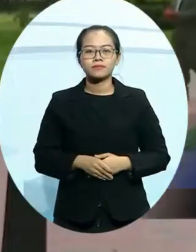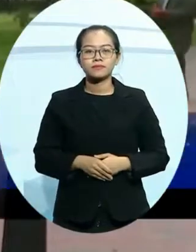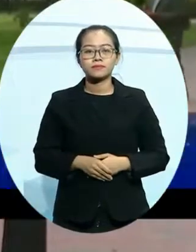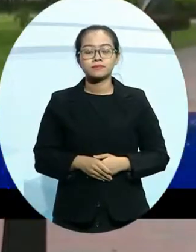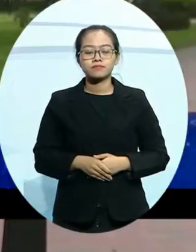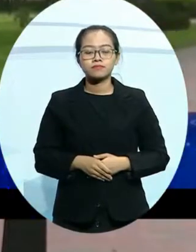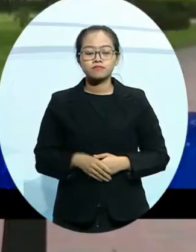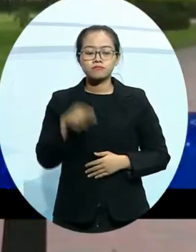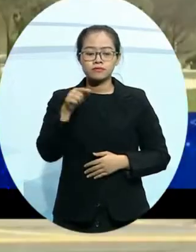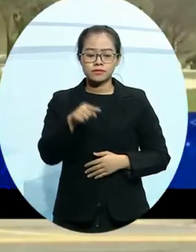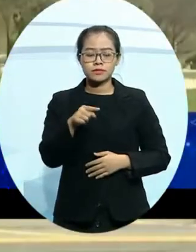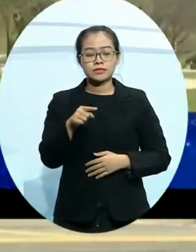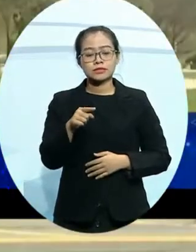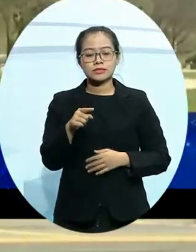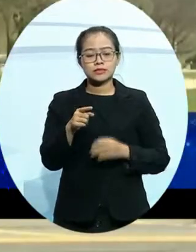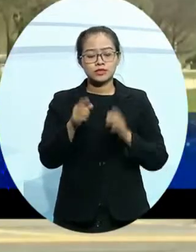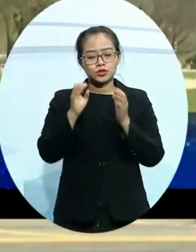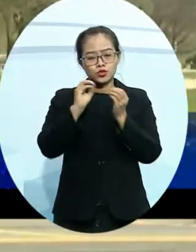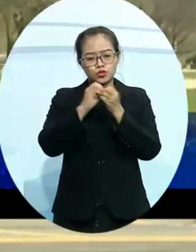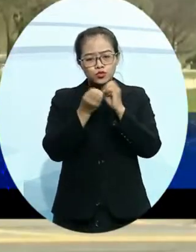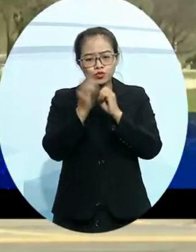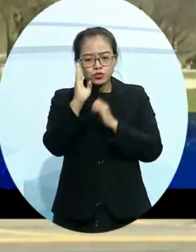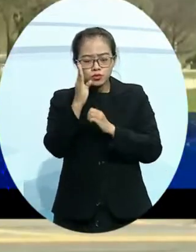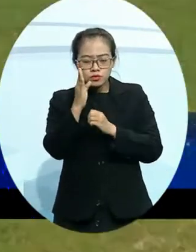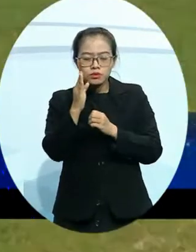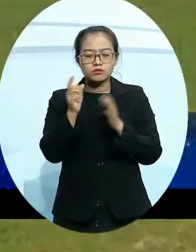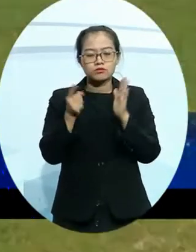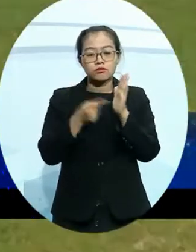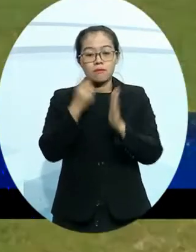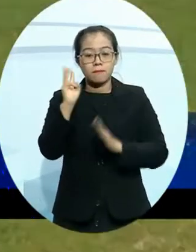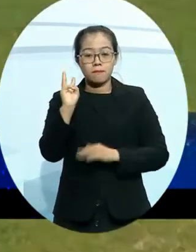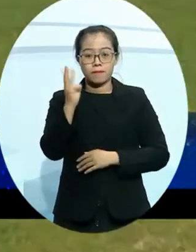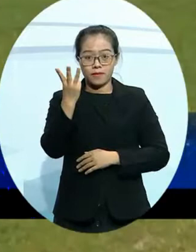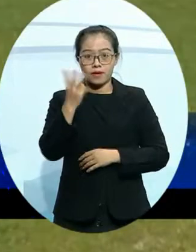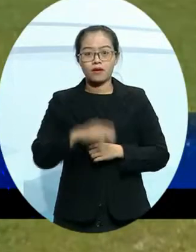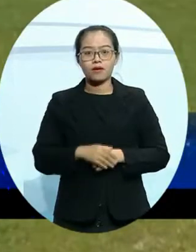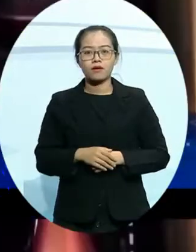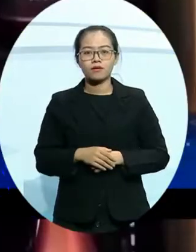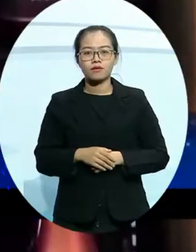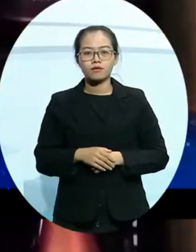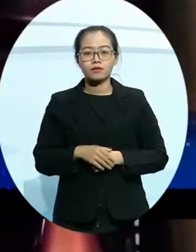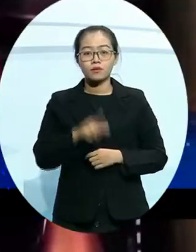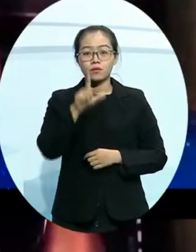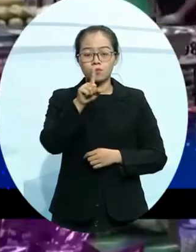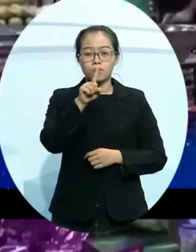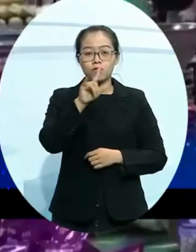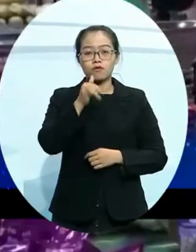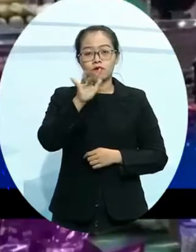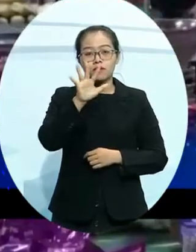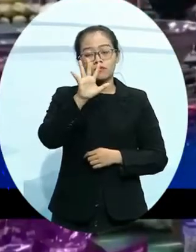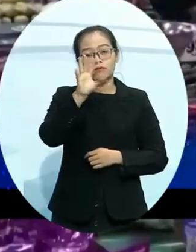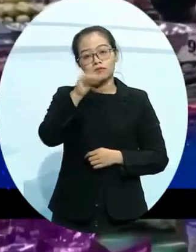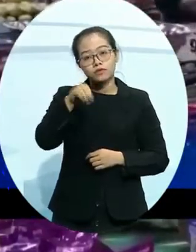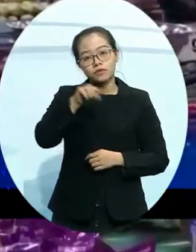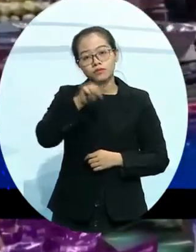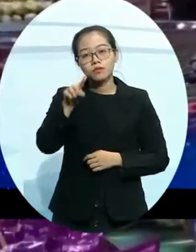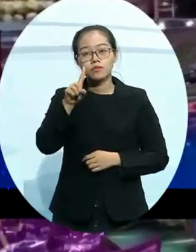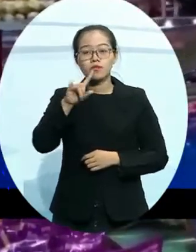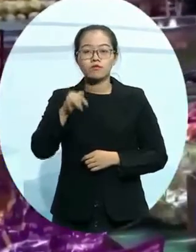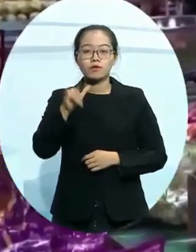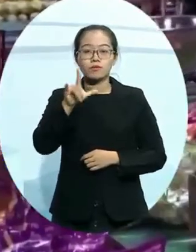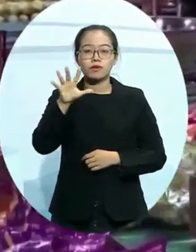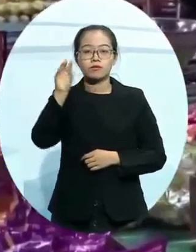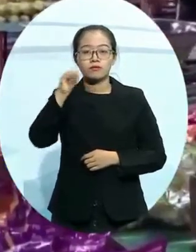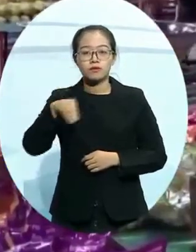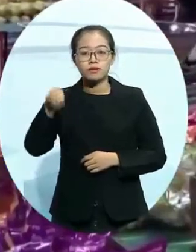Đây là đợt điều chỉnh tăng lãi suất thứ ba của Fed kể từ tháng 3 với mức tham chiếu nằm trong khoảng 1,5% đến 1,75%. Lãi